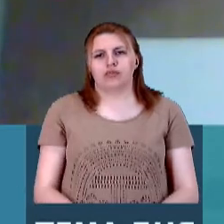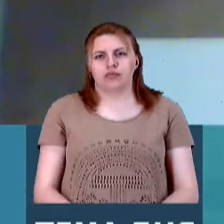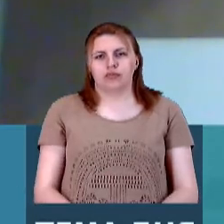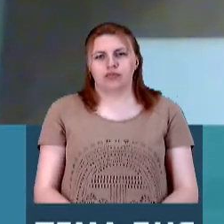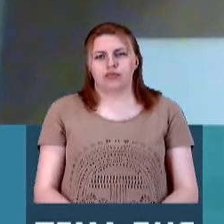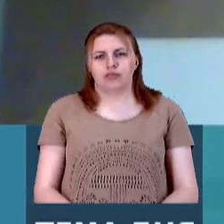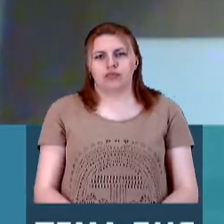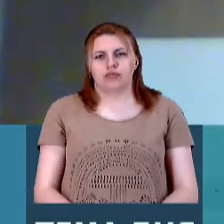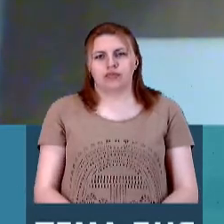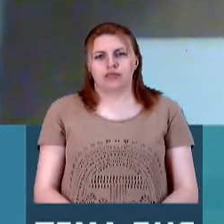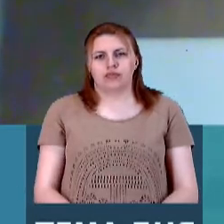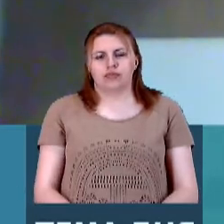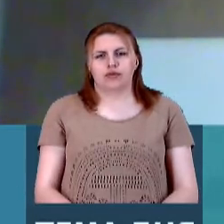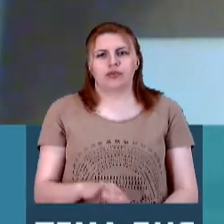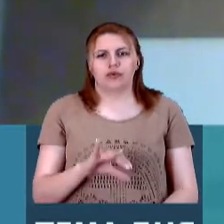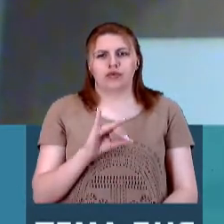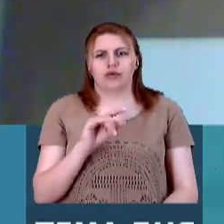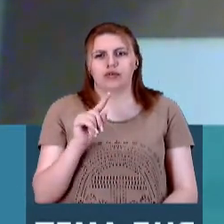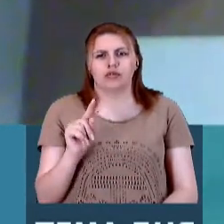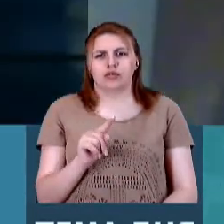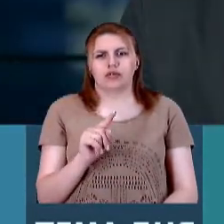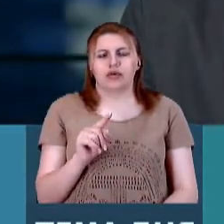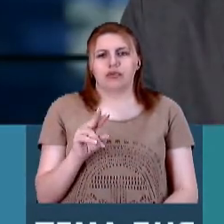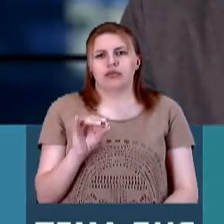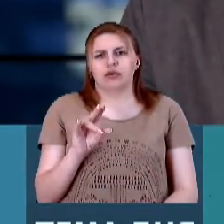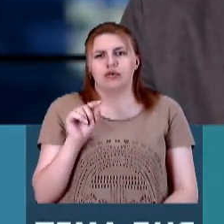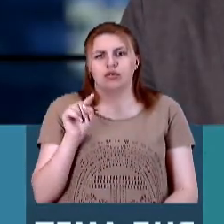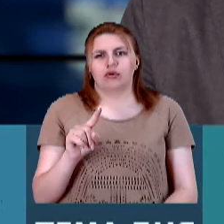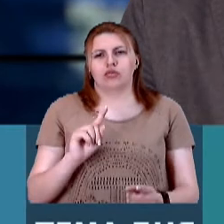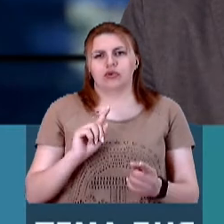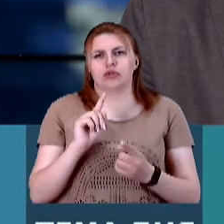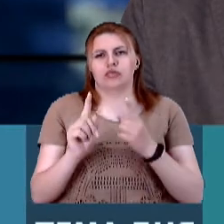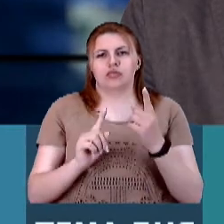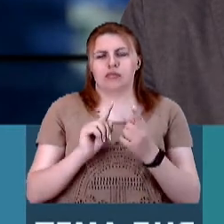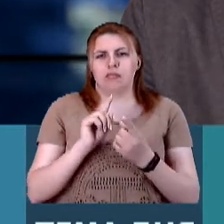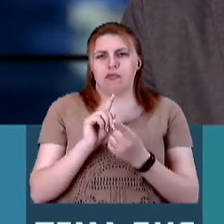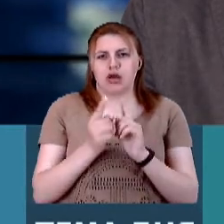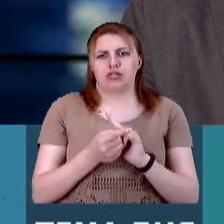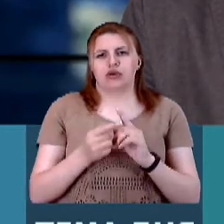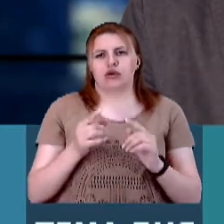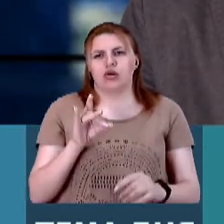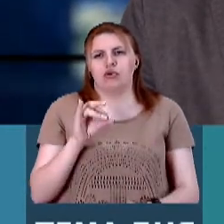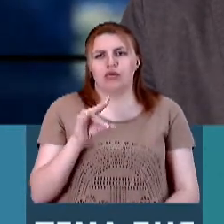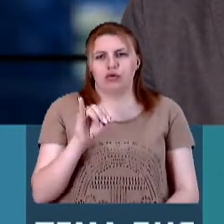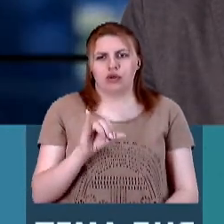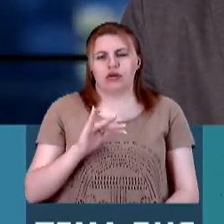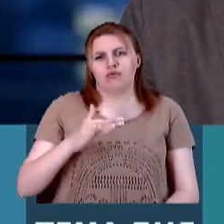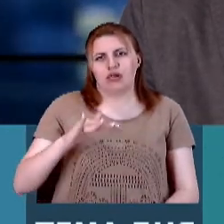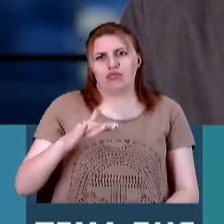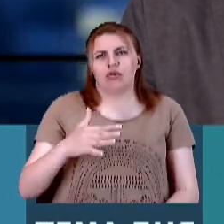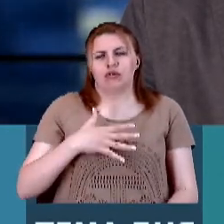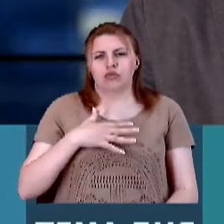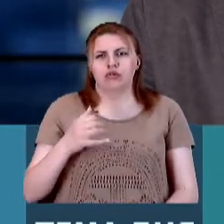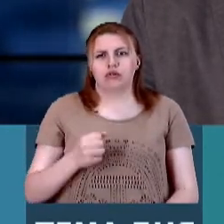з приводу того, зменшення ролі інших націй в цій війні. Тобто, знову маніпуляція. І це, ну, такий